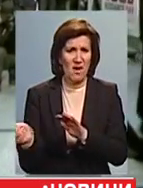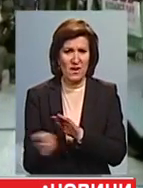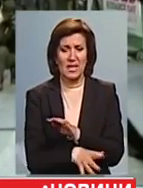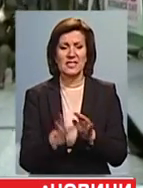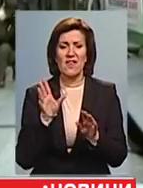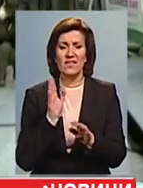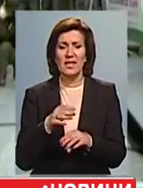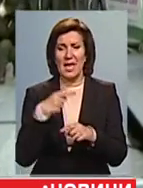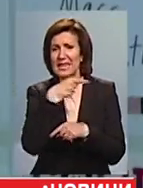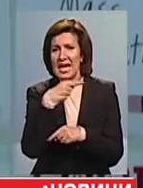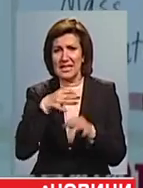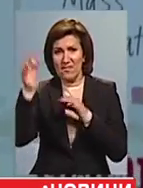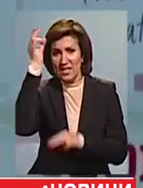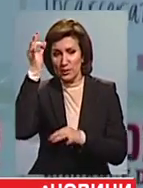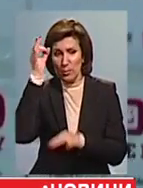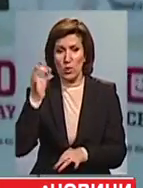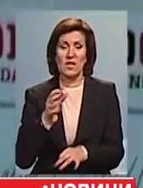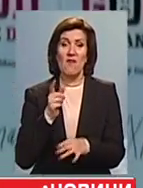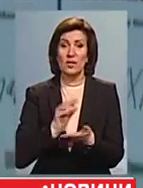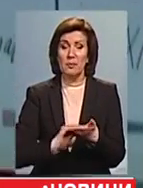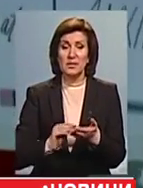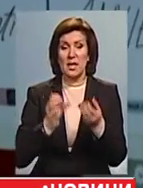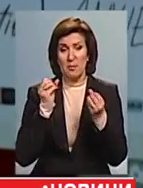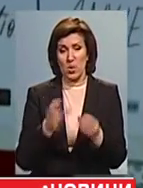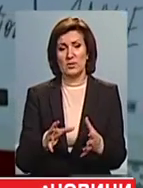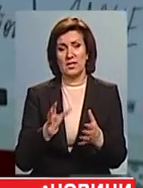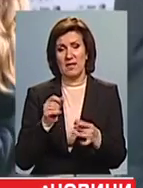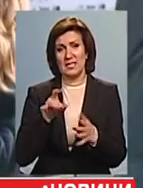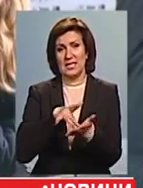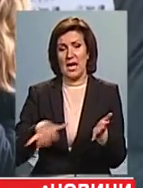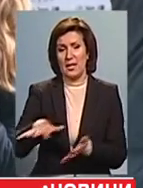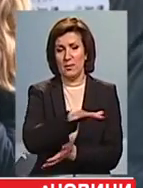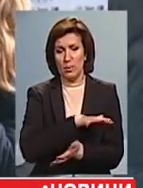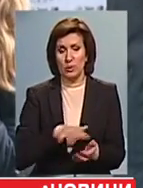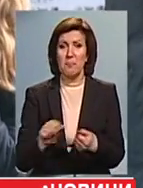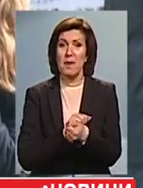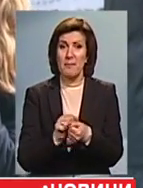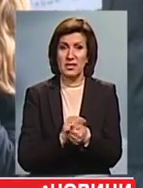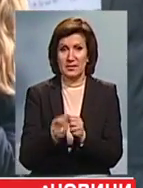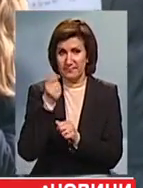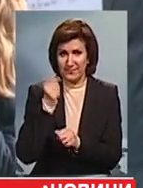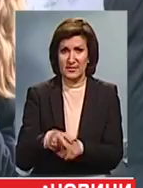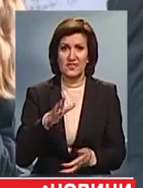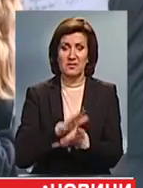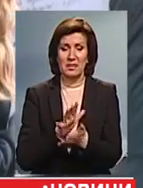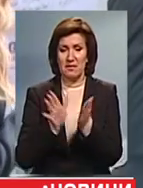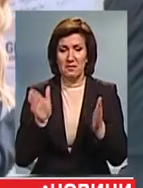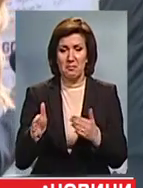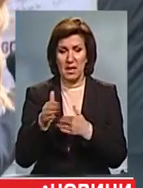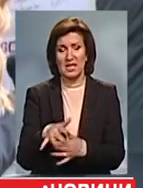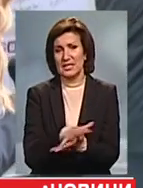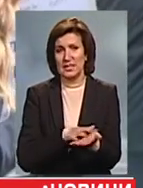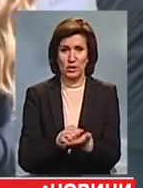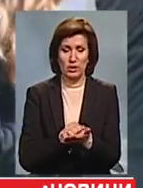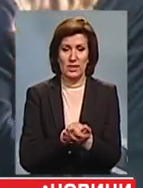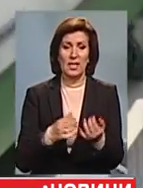негаразди 2015-го сотні американців писали просто на центральній площі. Відтак папірці викинули сміттєві баки і